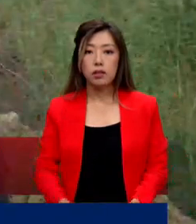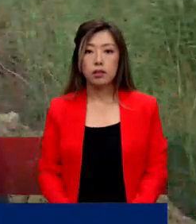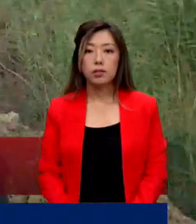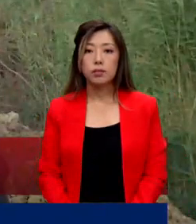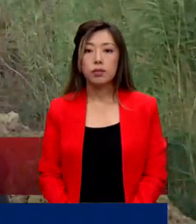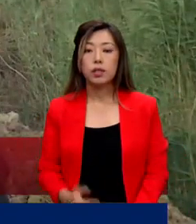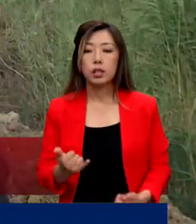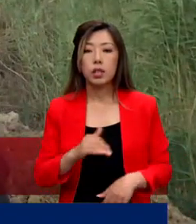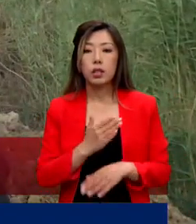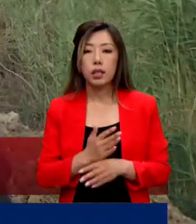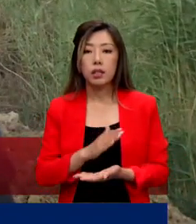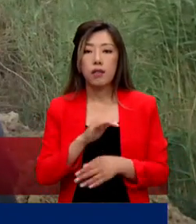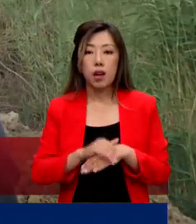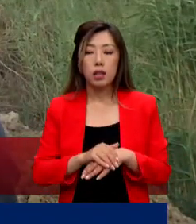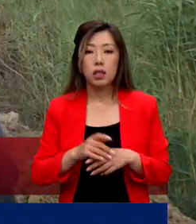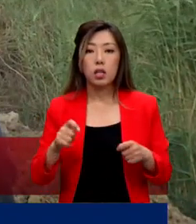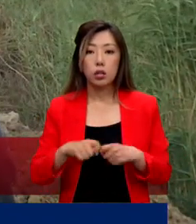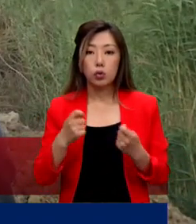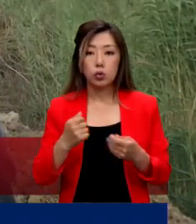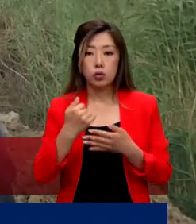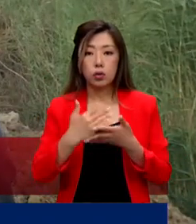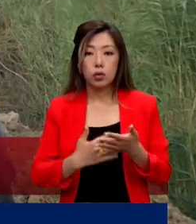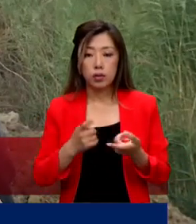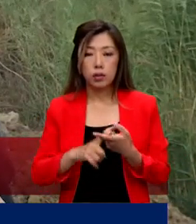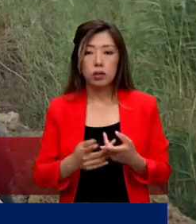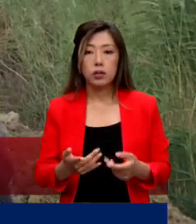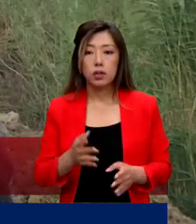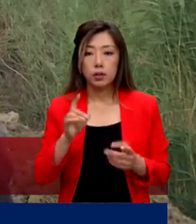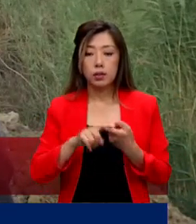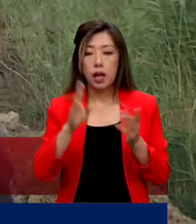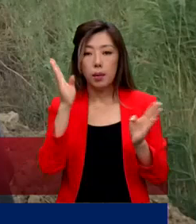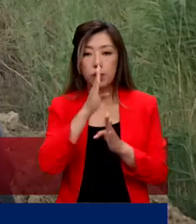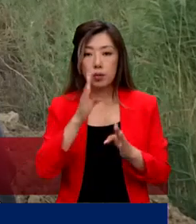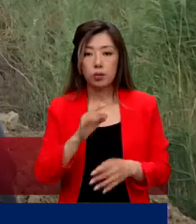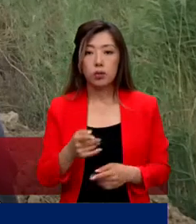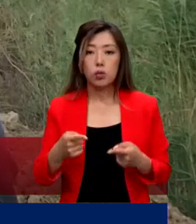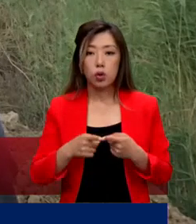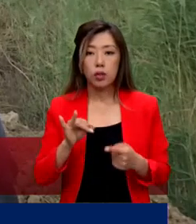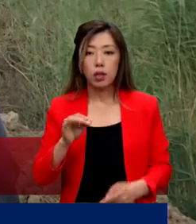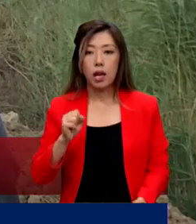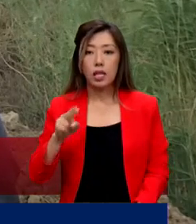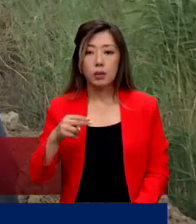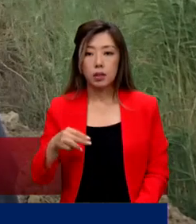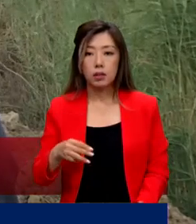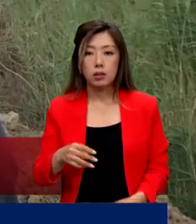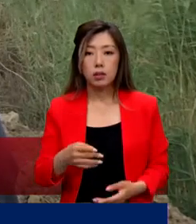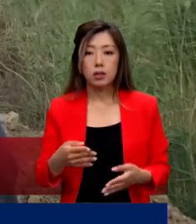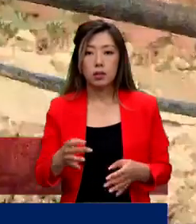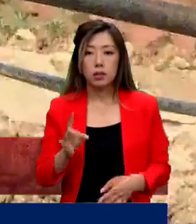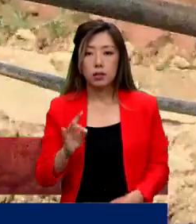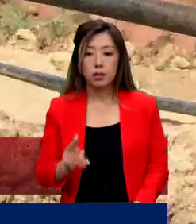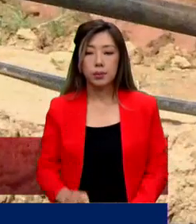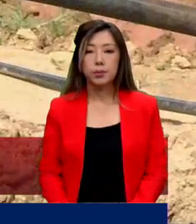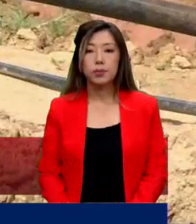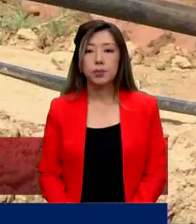факт совершения нарушений по водному, экологическому и административному паку РК.